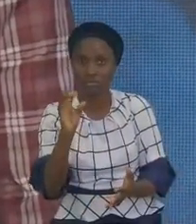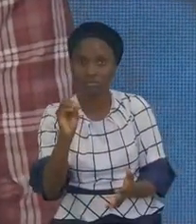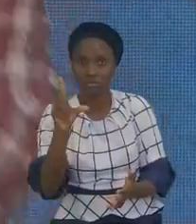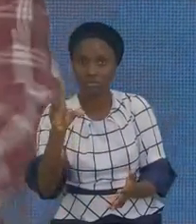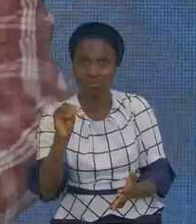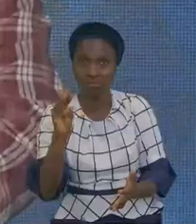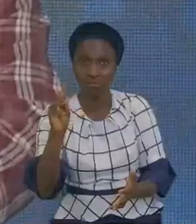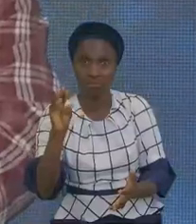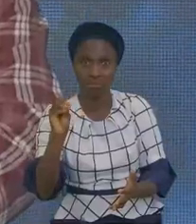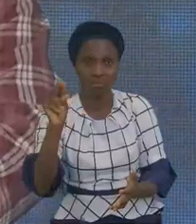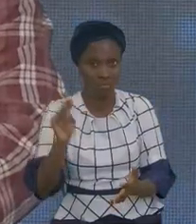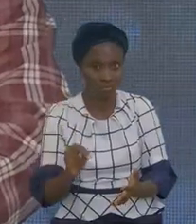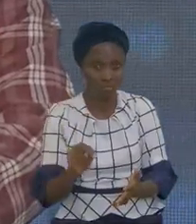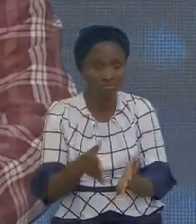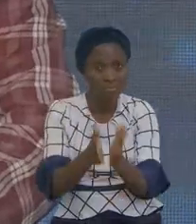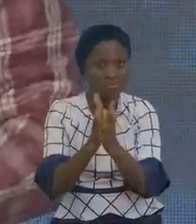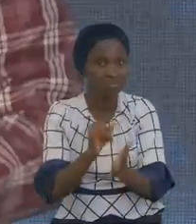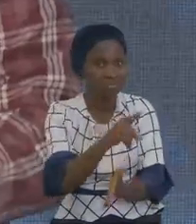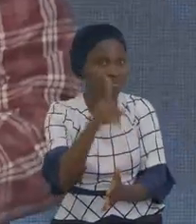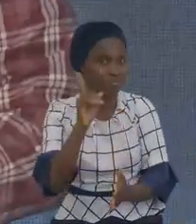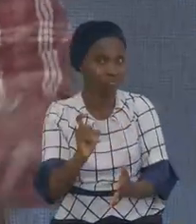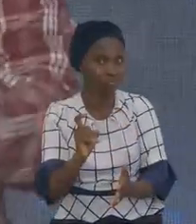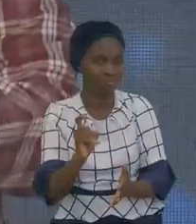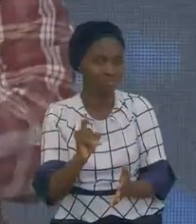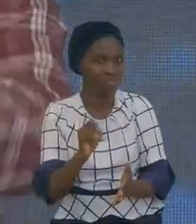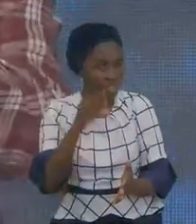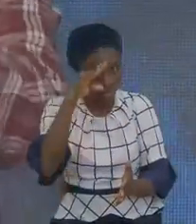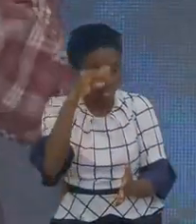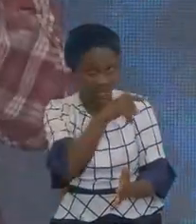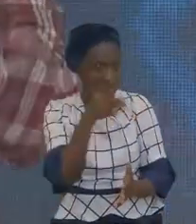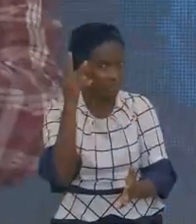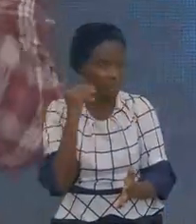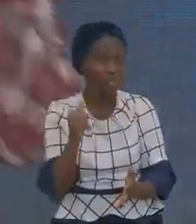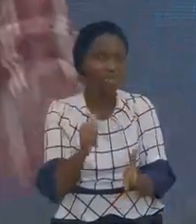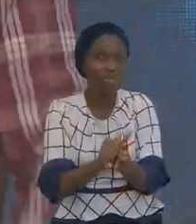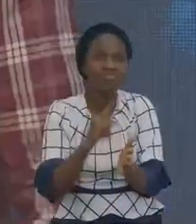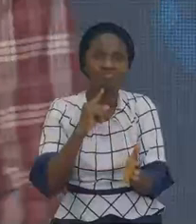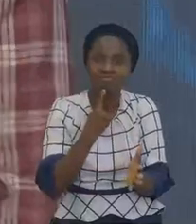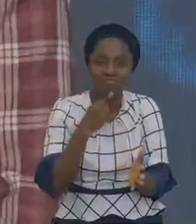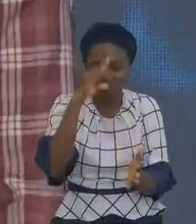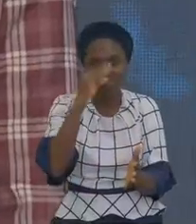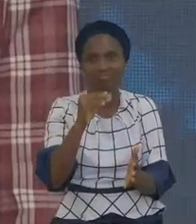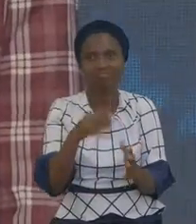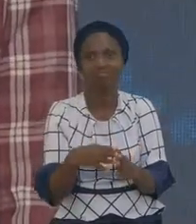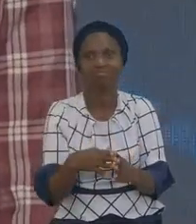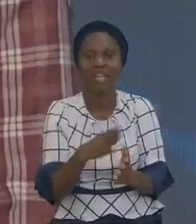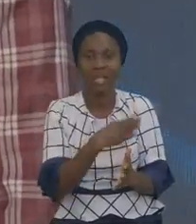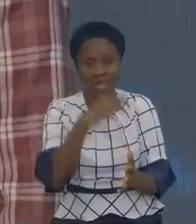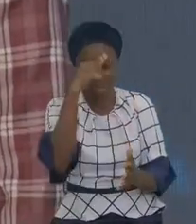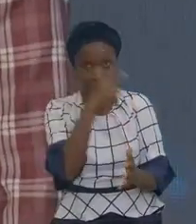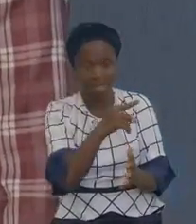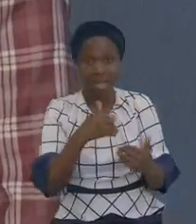Salomon était cet homme diligent. Depuis sa jeunesse, il avait la diligence de suivre jusqu'à la